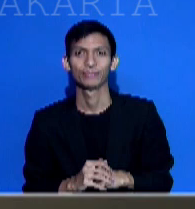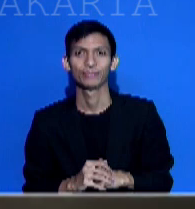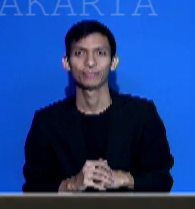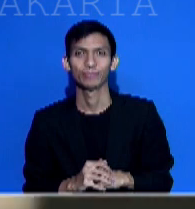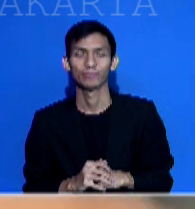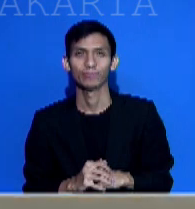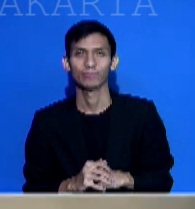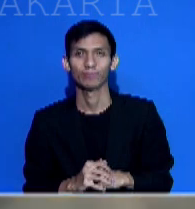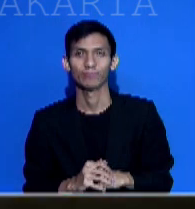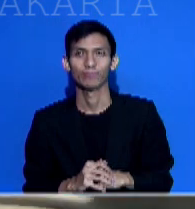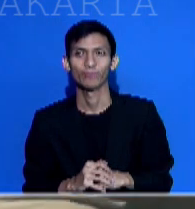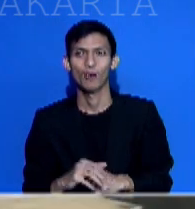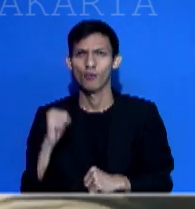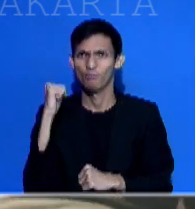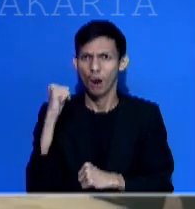Sebanyak.